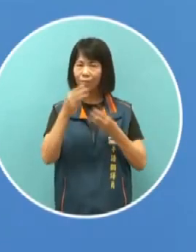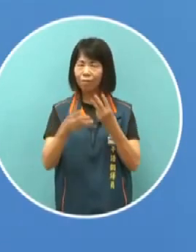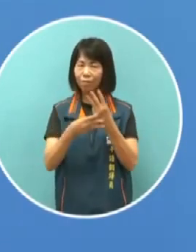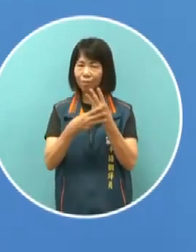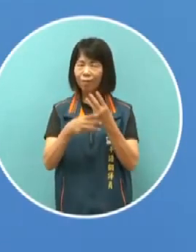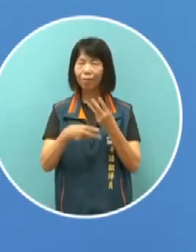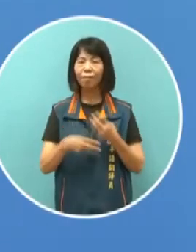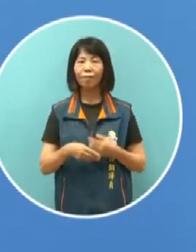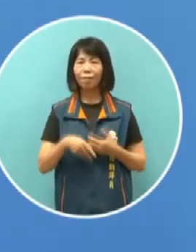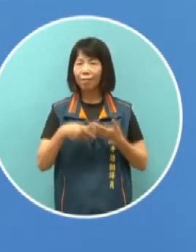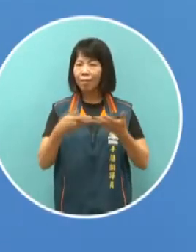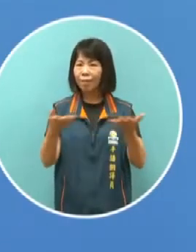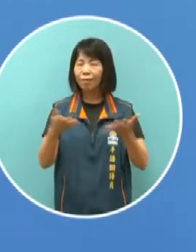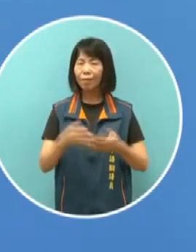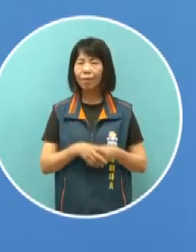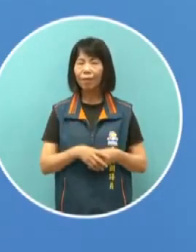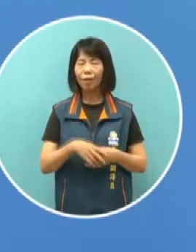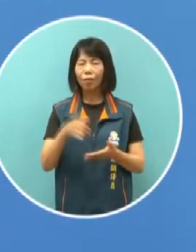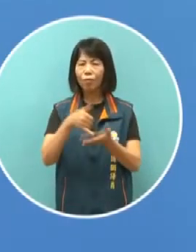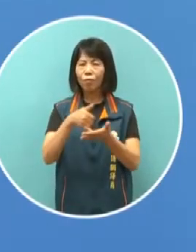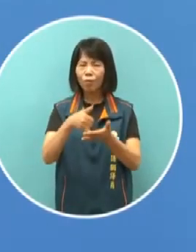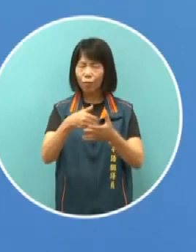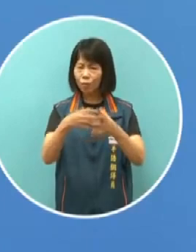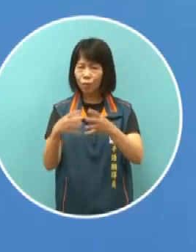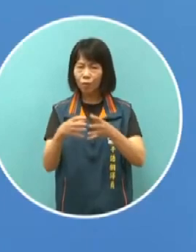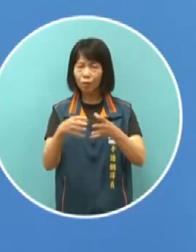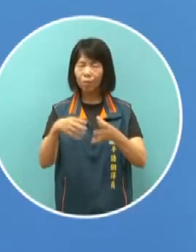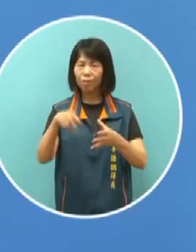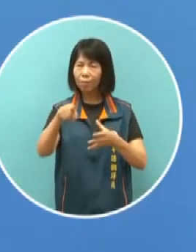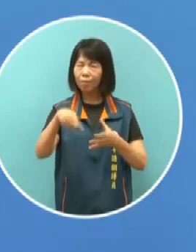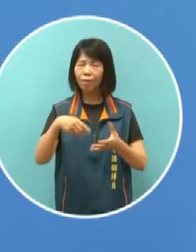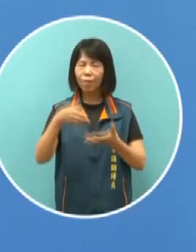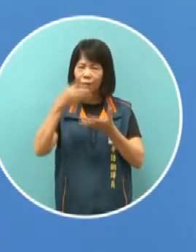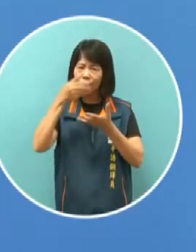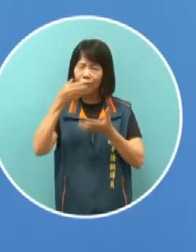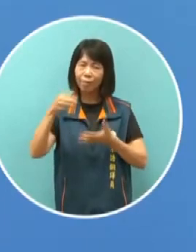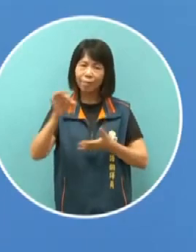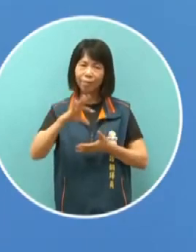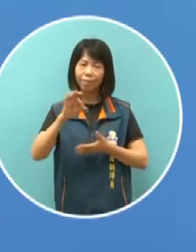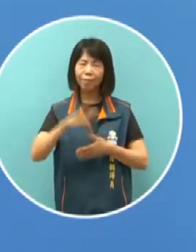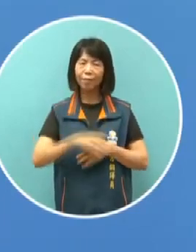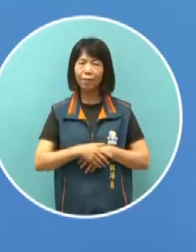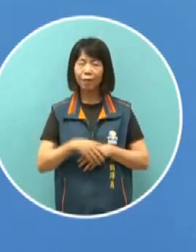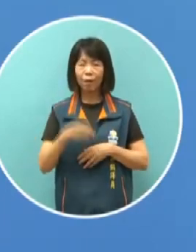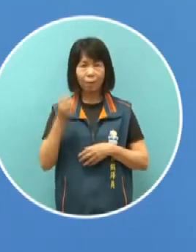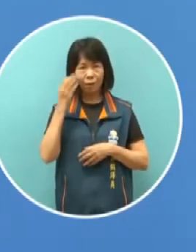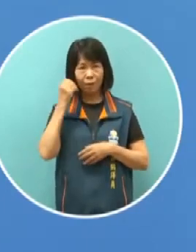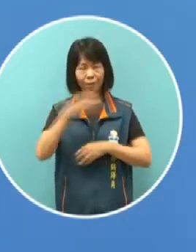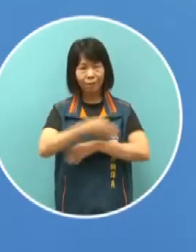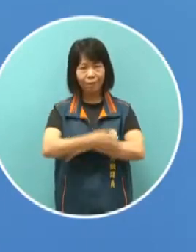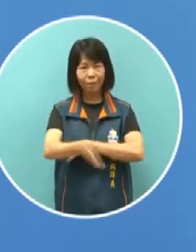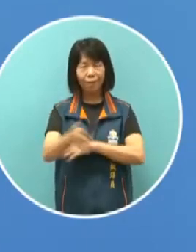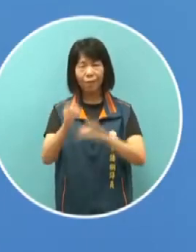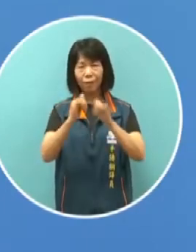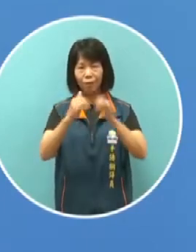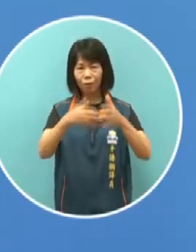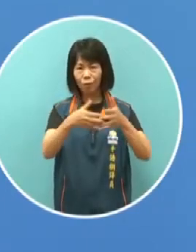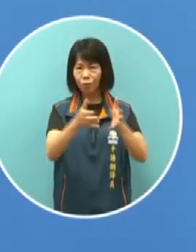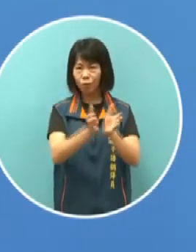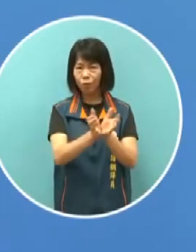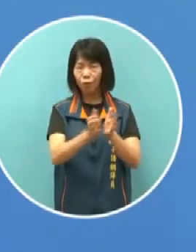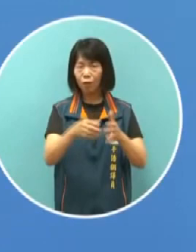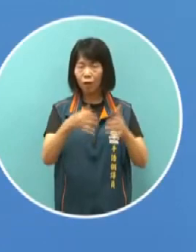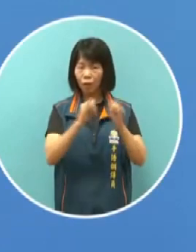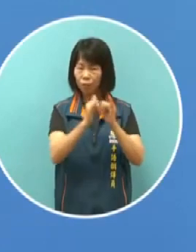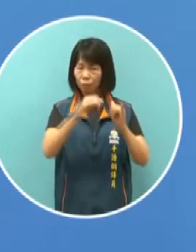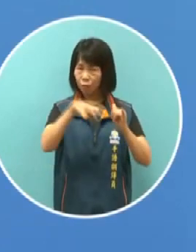供给我们的这个弱势民众来餐食供应。由花莲县社会处来协